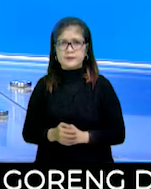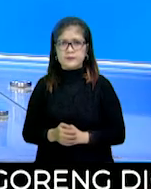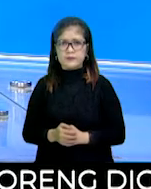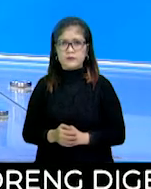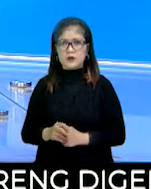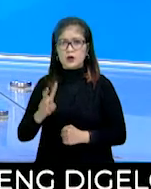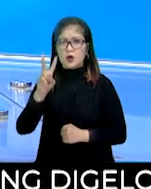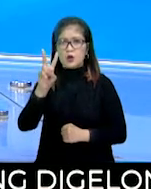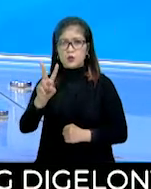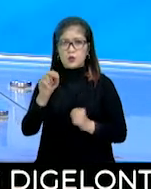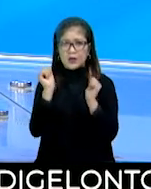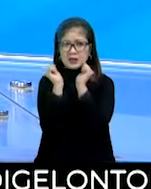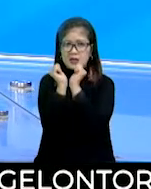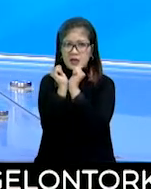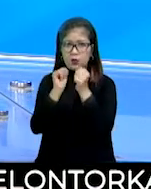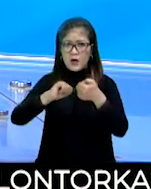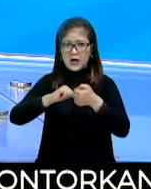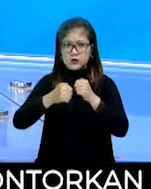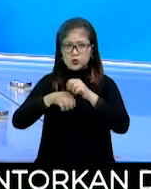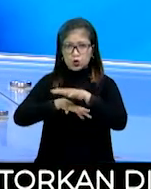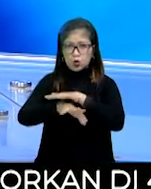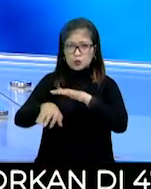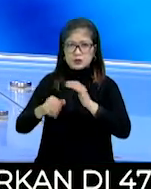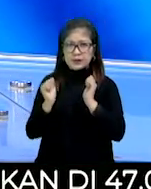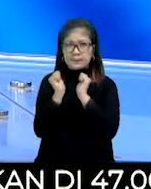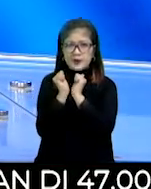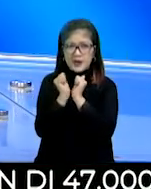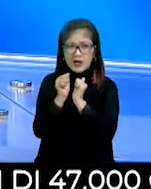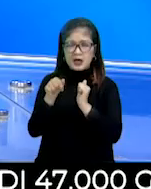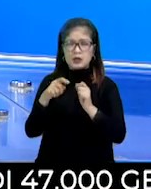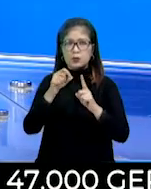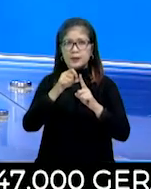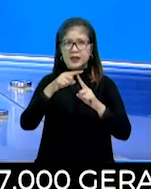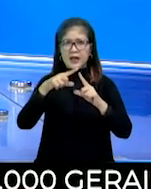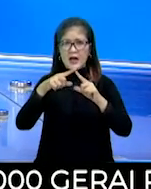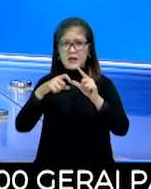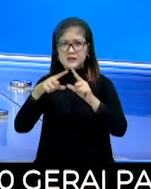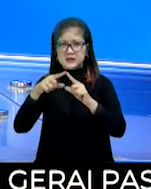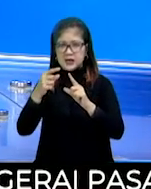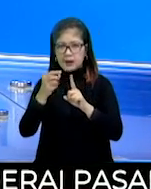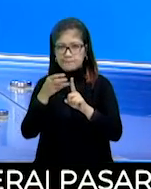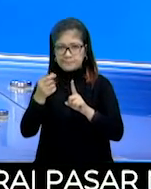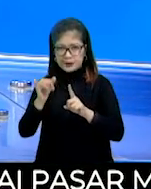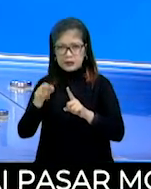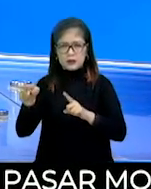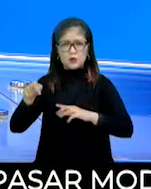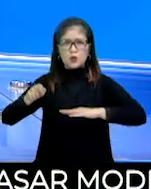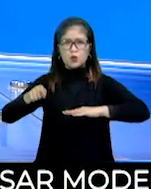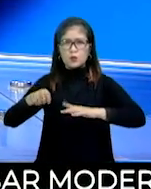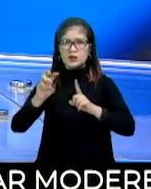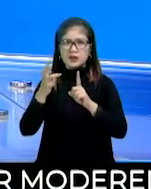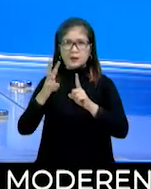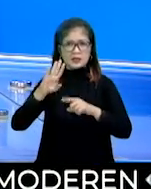Dua terdakwa kasus dugaan korupsi dan tindak pidana pencucian uang PT Asabri divonis bersalah. Masing-masing divonis 13